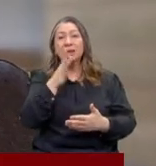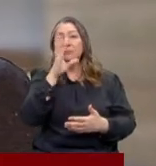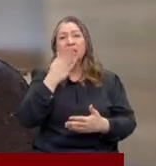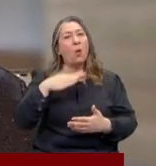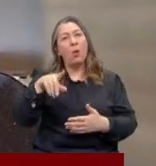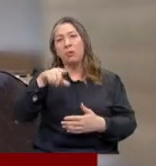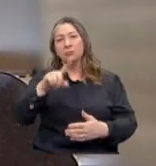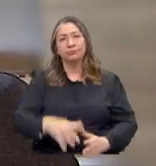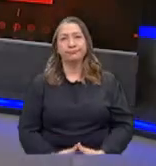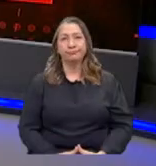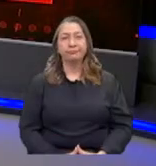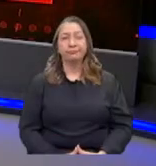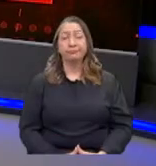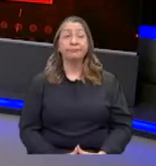yok.